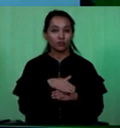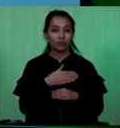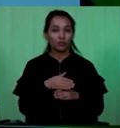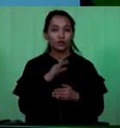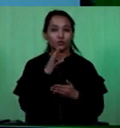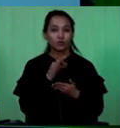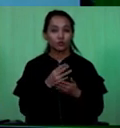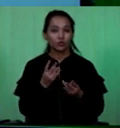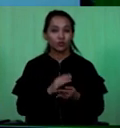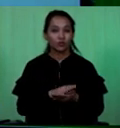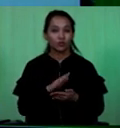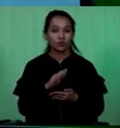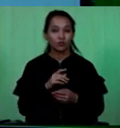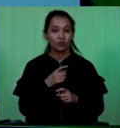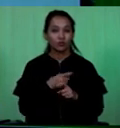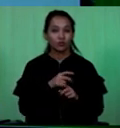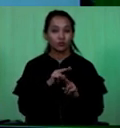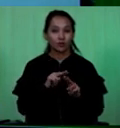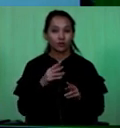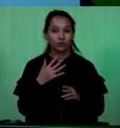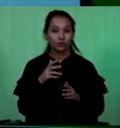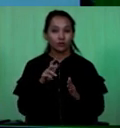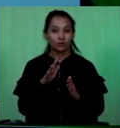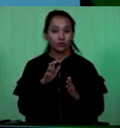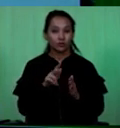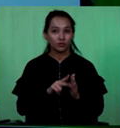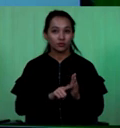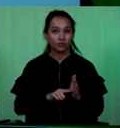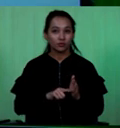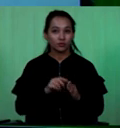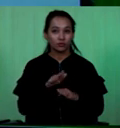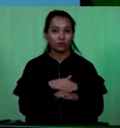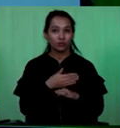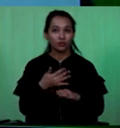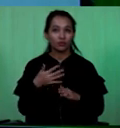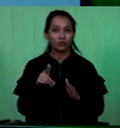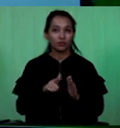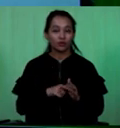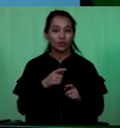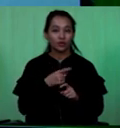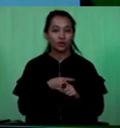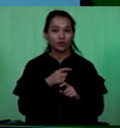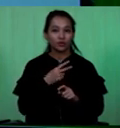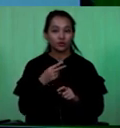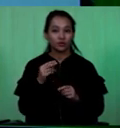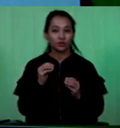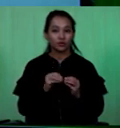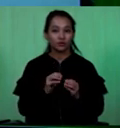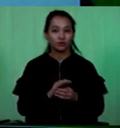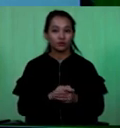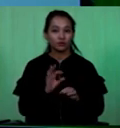570 bo'lu 57. Shunda x'imiz 10'ga teng. Tekshirib